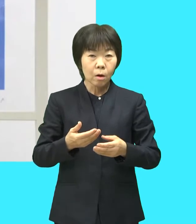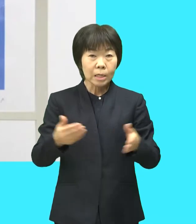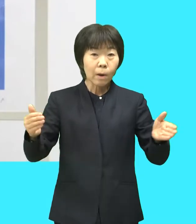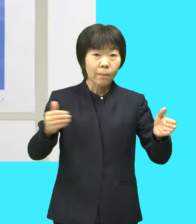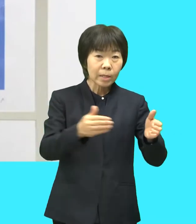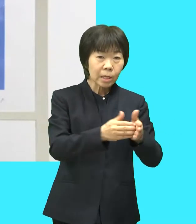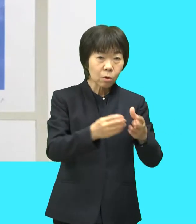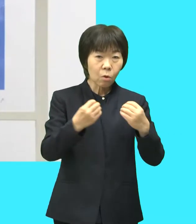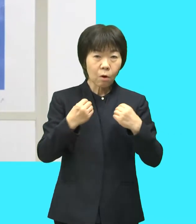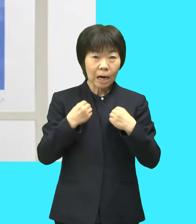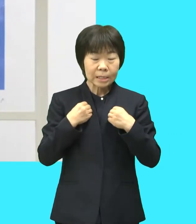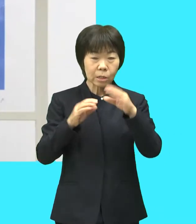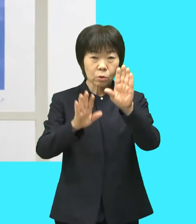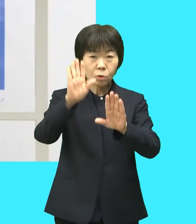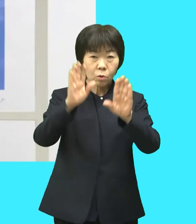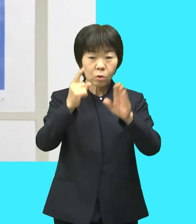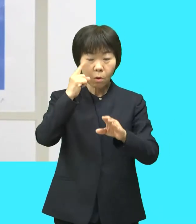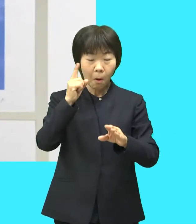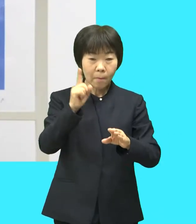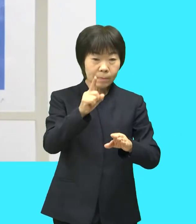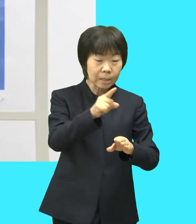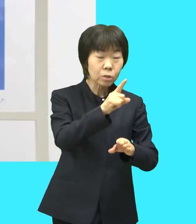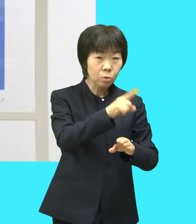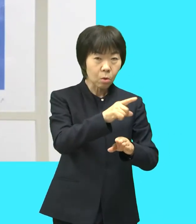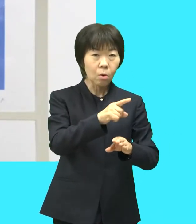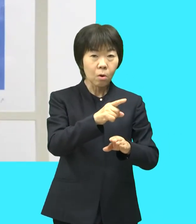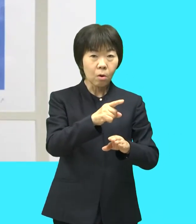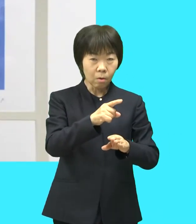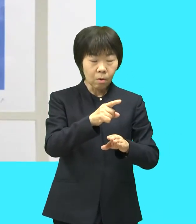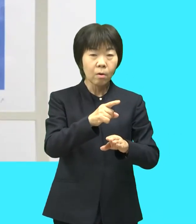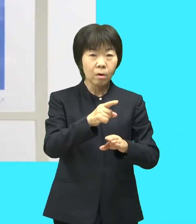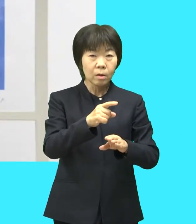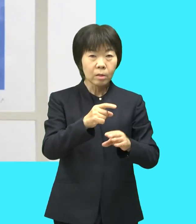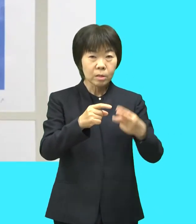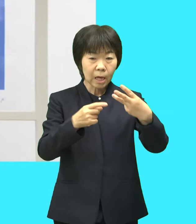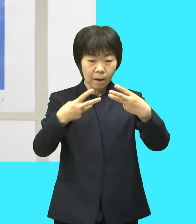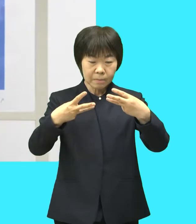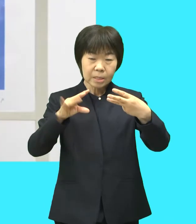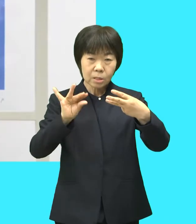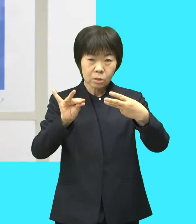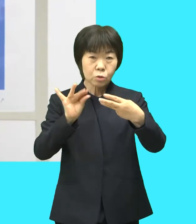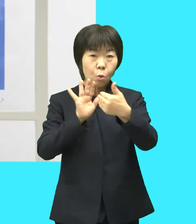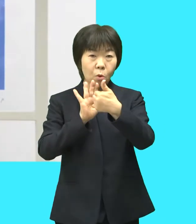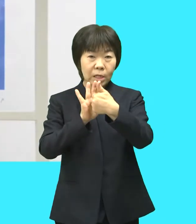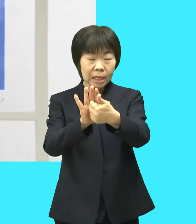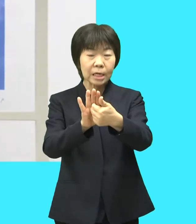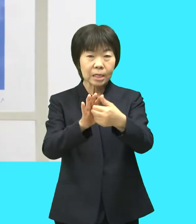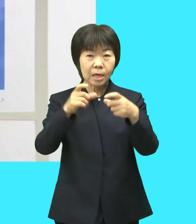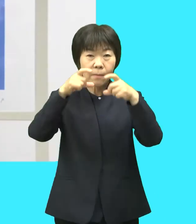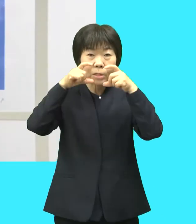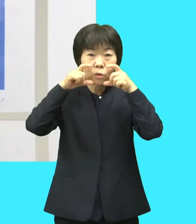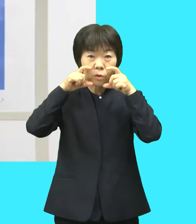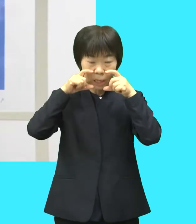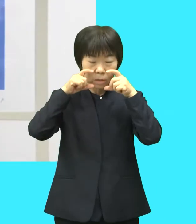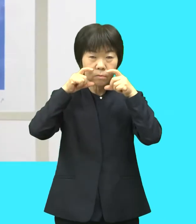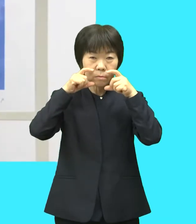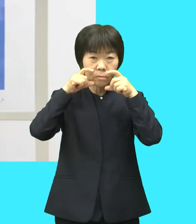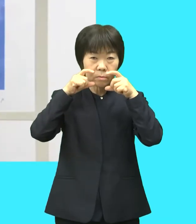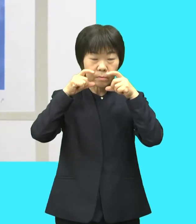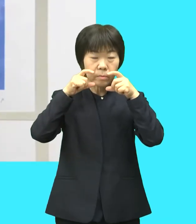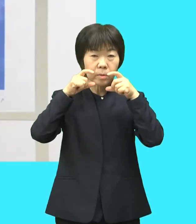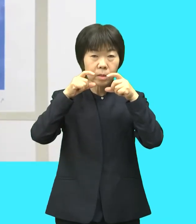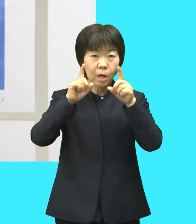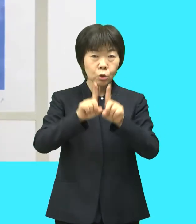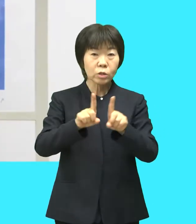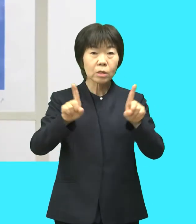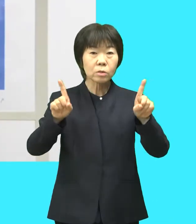までの感染の状況を拝見しておりますと、やはり3密を避けたりマスクをつける、あるい